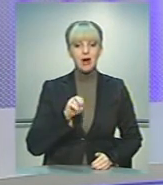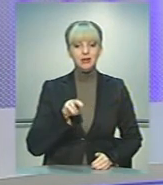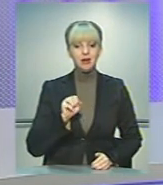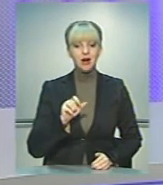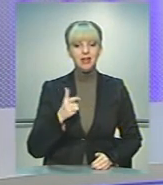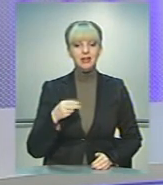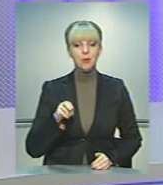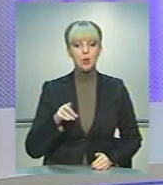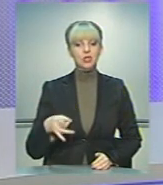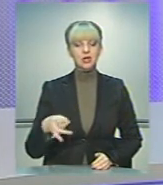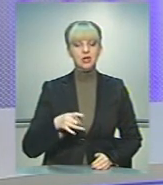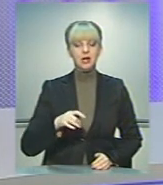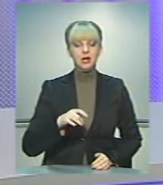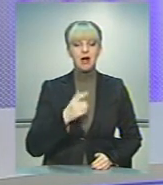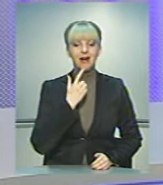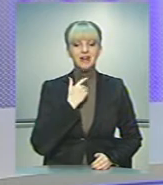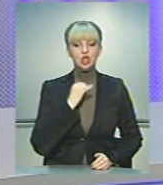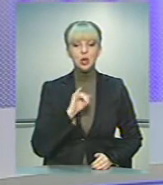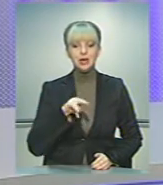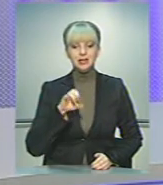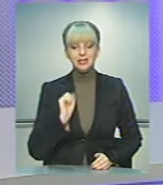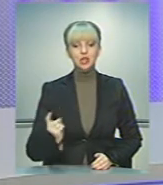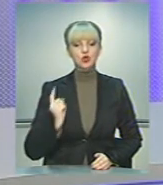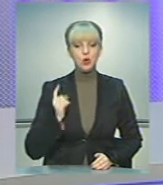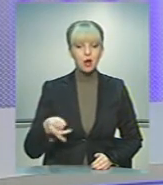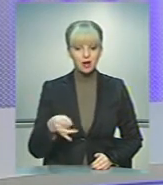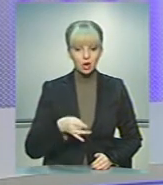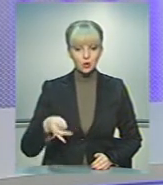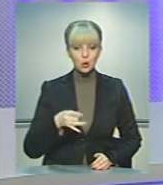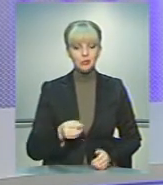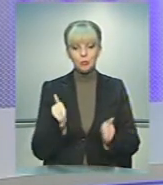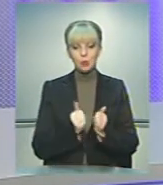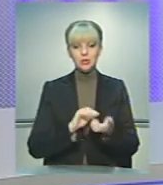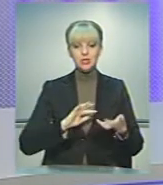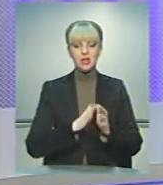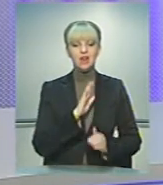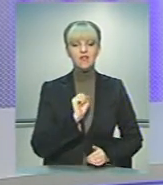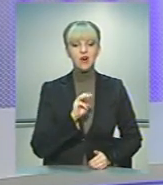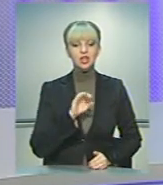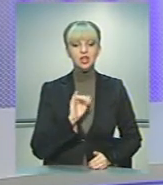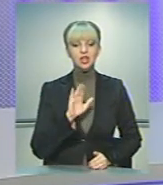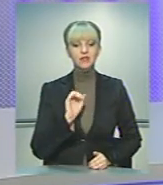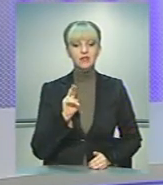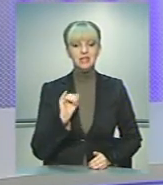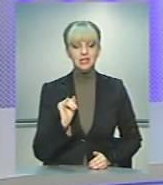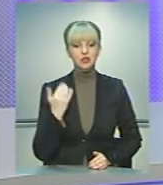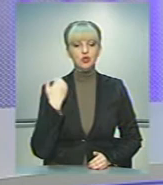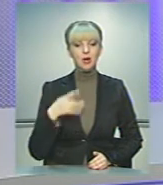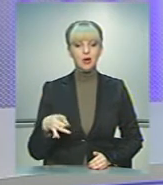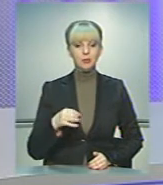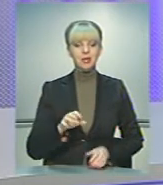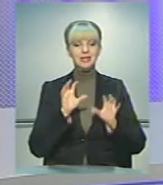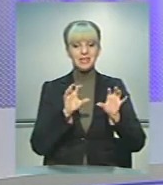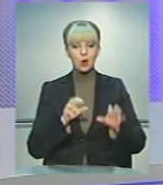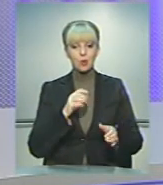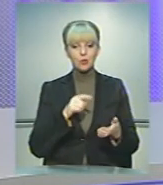Глибоцького району, в селищі міського типу Красноїльськ Сторожинецького району та поблизу села Важківці Сокирянського району.